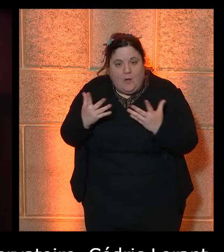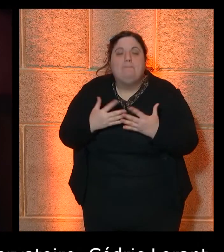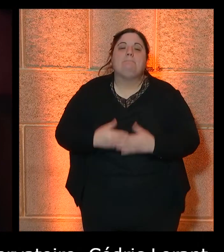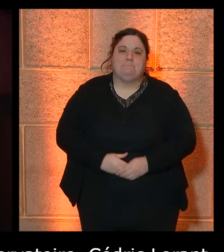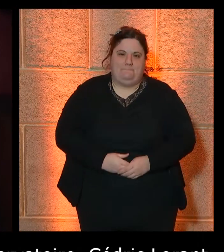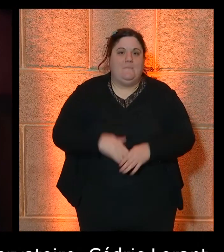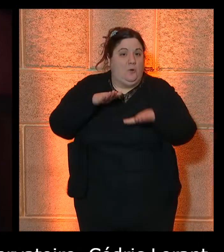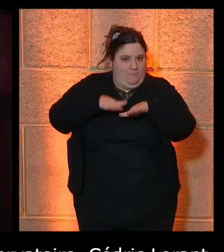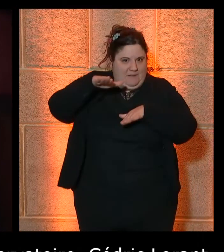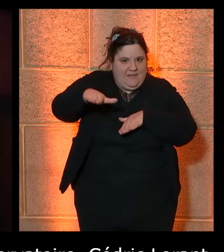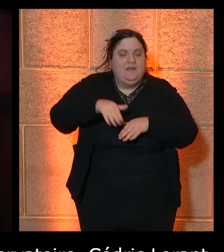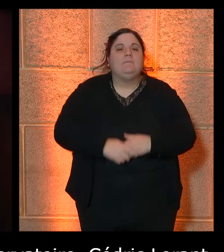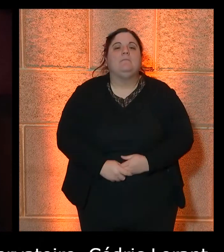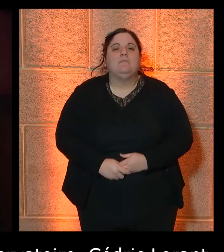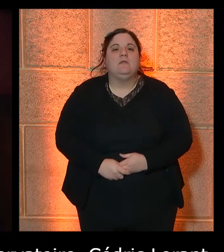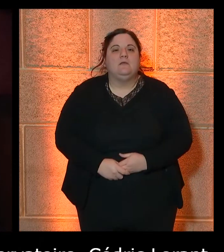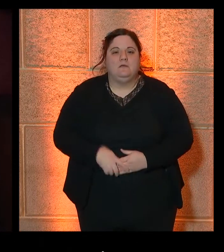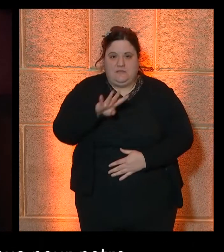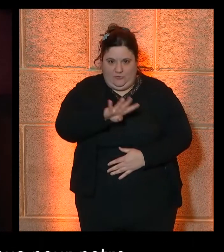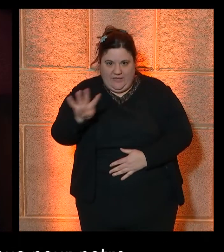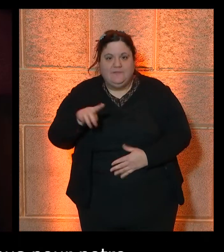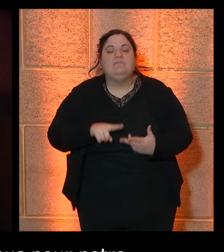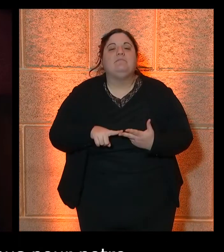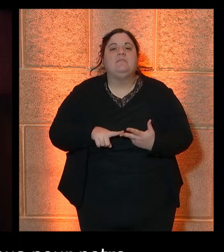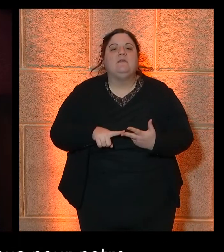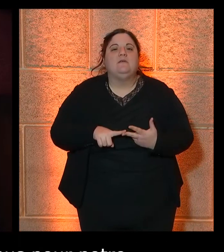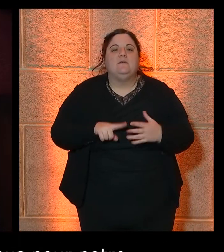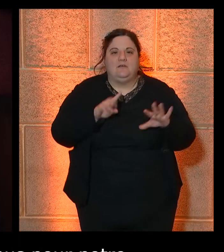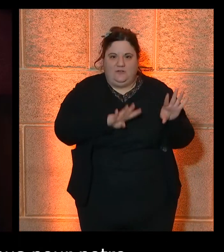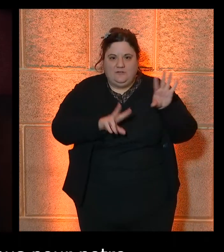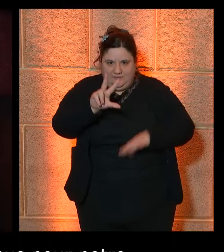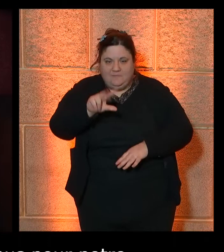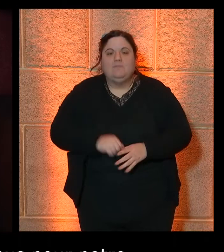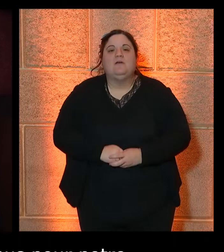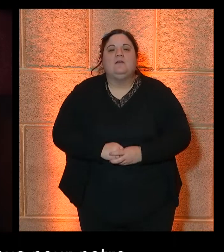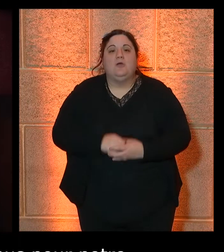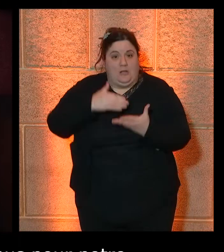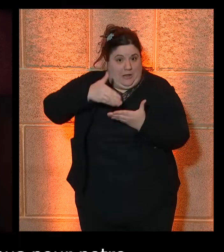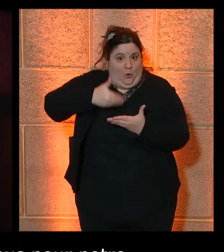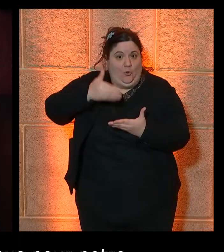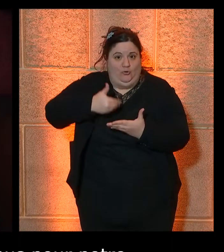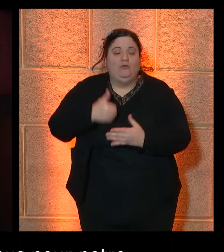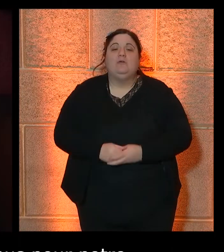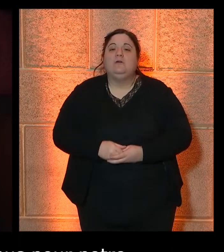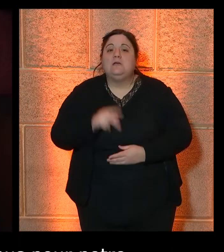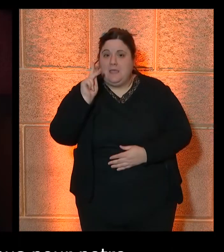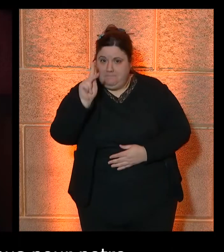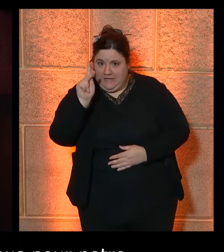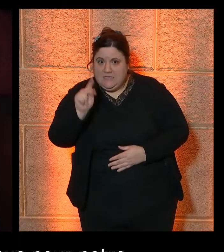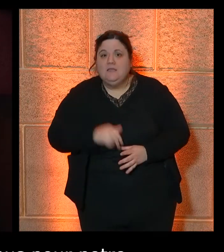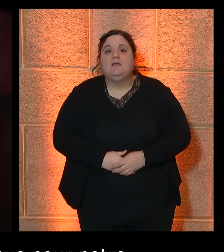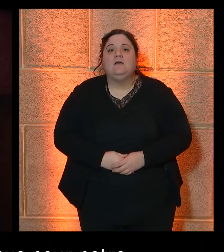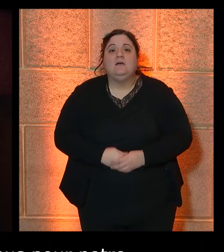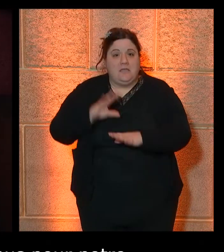Pas-de-Calais, Loire-Atlantique, Seine-Saint-Denis, Creuse, Paris,